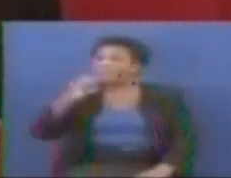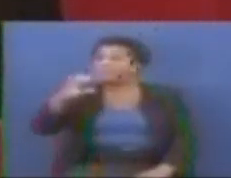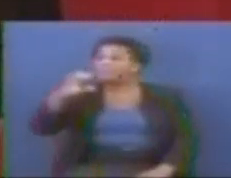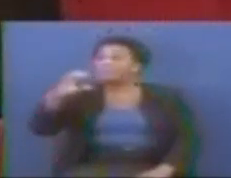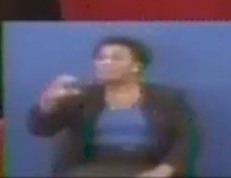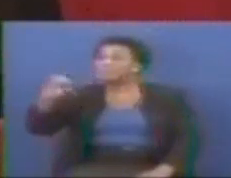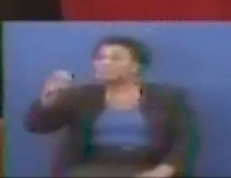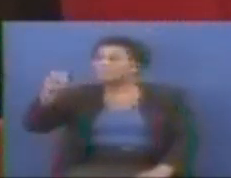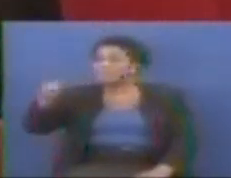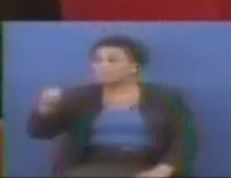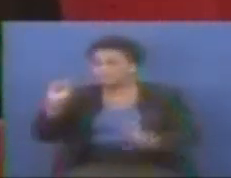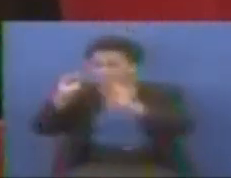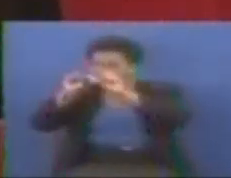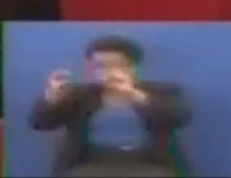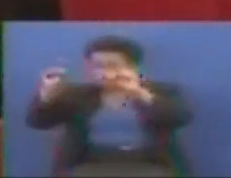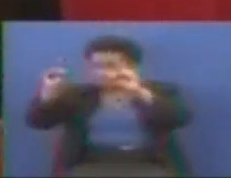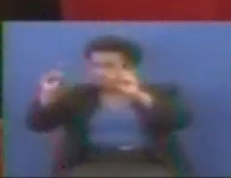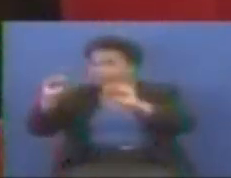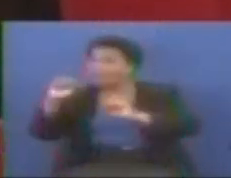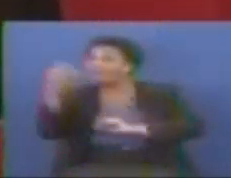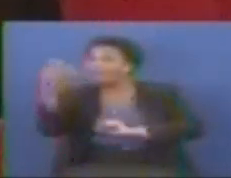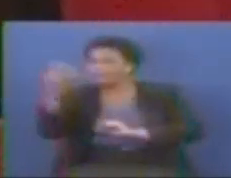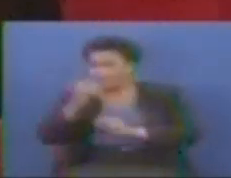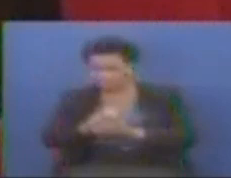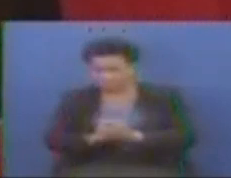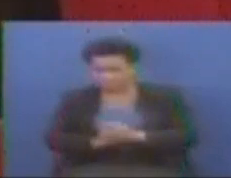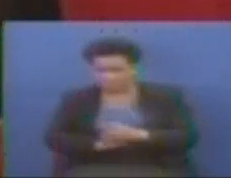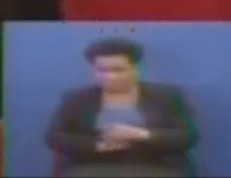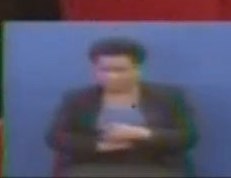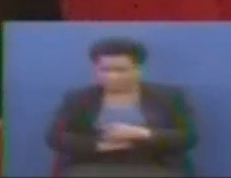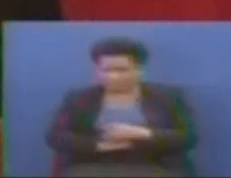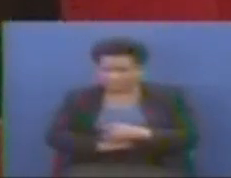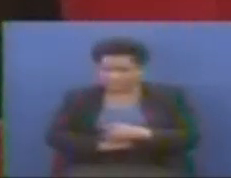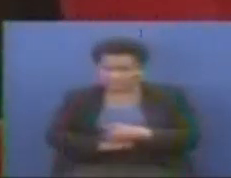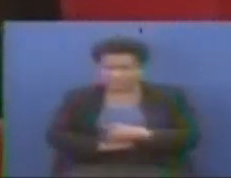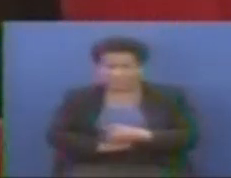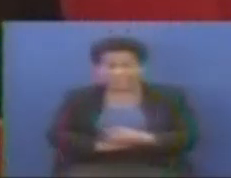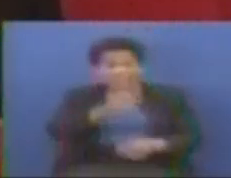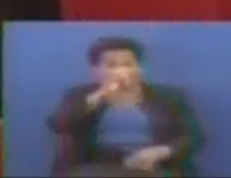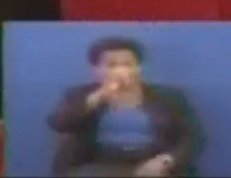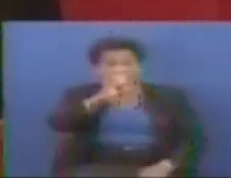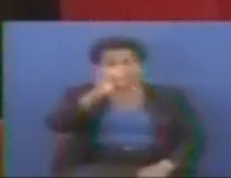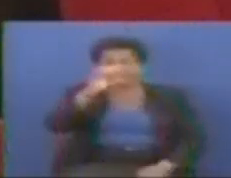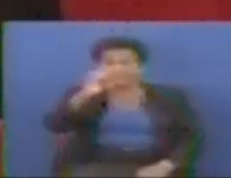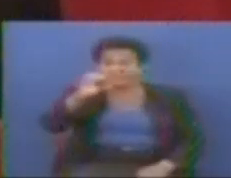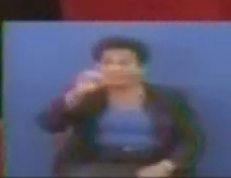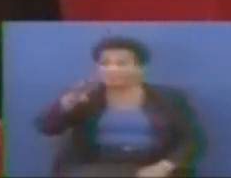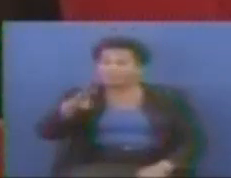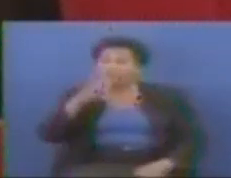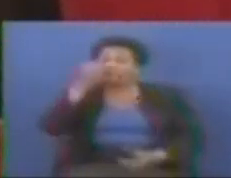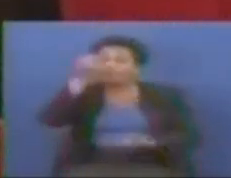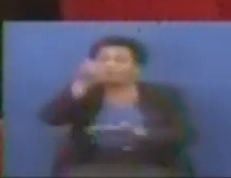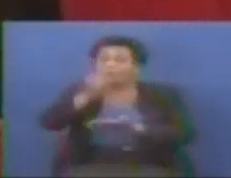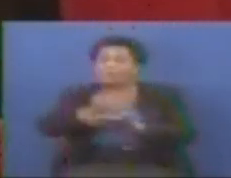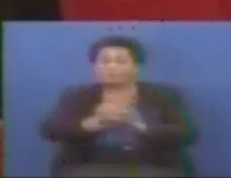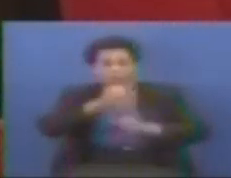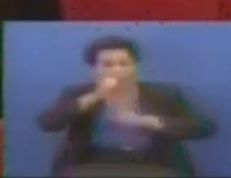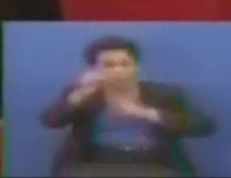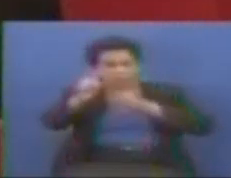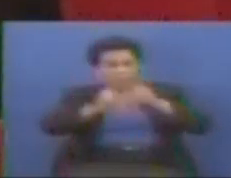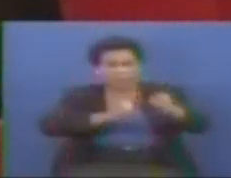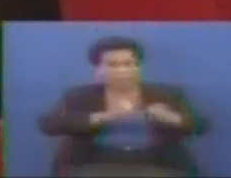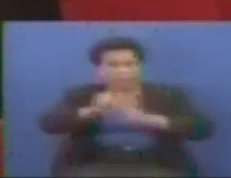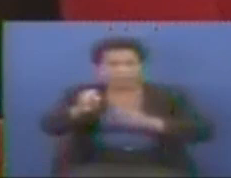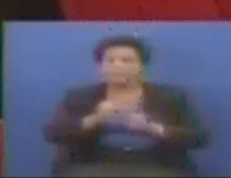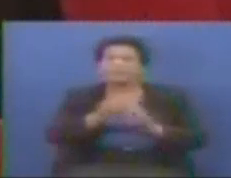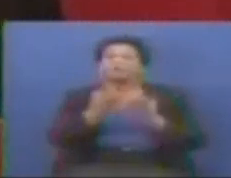ziwe zimesababishwa na bodaboda, bajaji, baiskeli au magari, zimekuwa zikisababisha